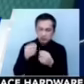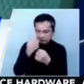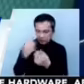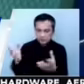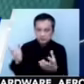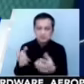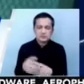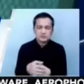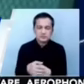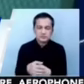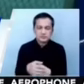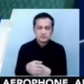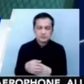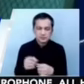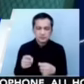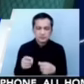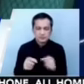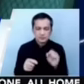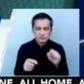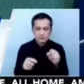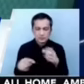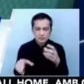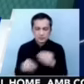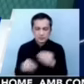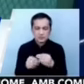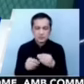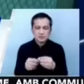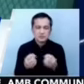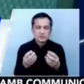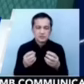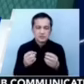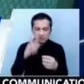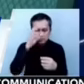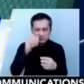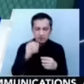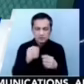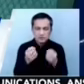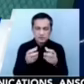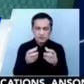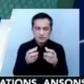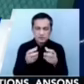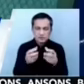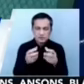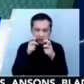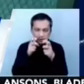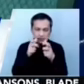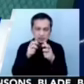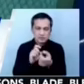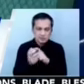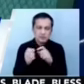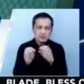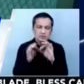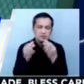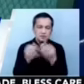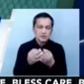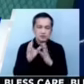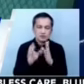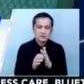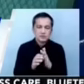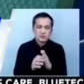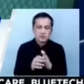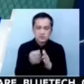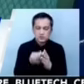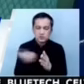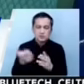ko lang no Kasi maraming lalaki ditong nakikinig we amended The Family Code to remove the obligation